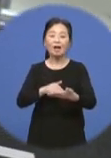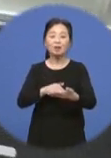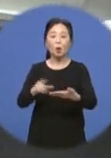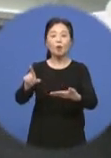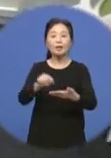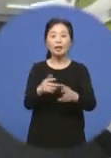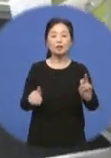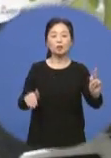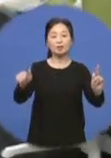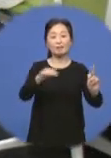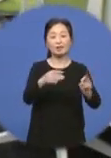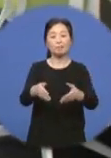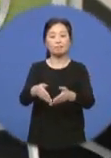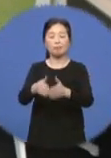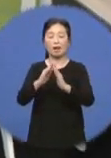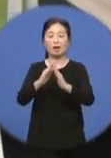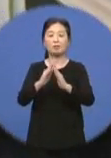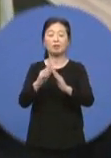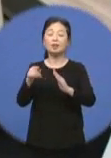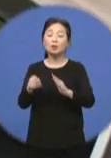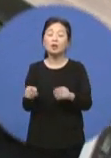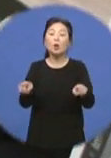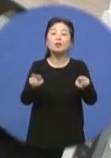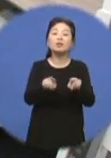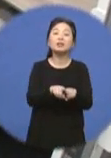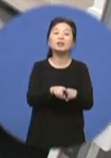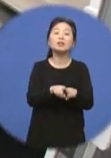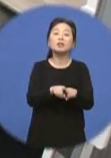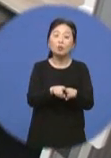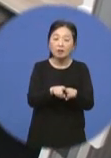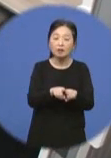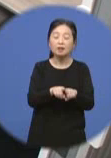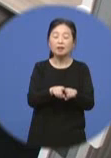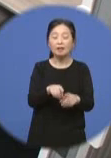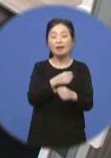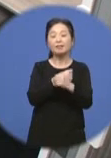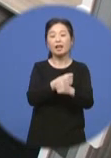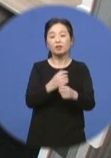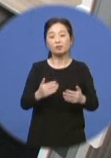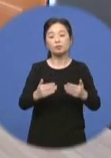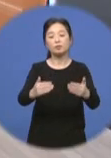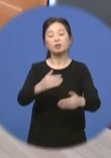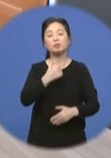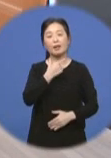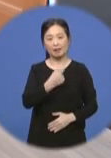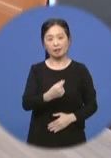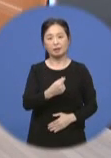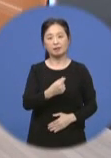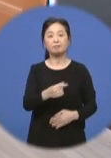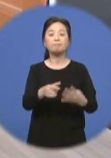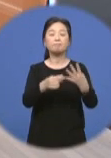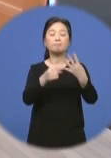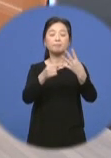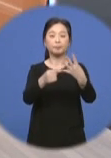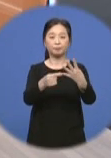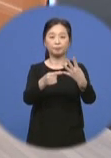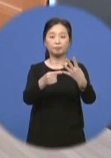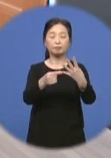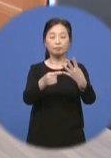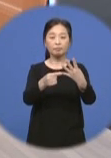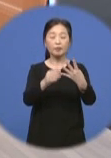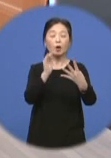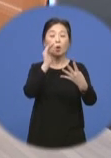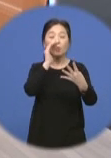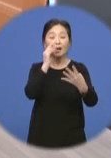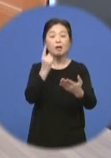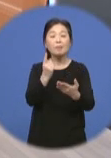と一緒になって行政課題に関する共同研究などを進めていきたいなと考えております。最後にですね、うち独自の取